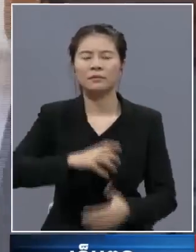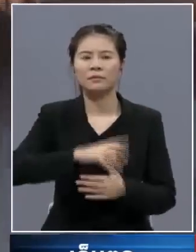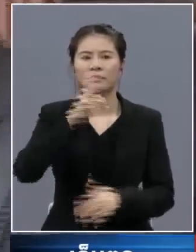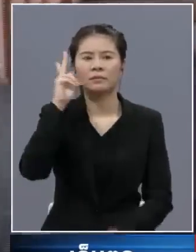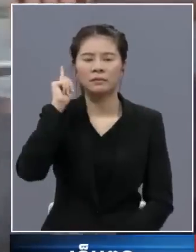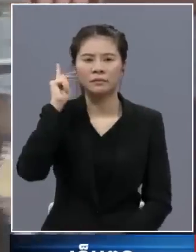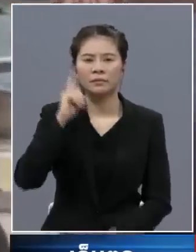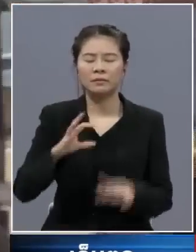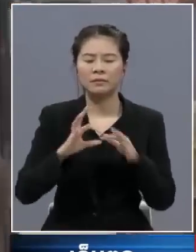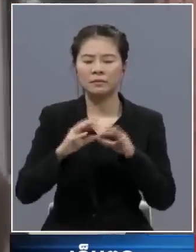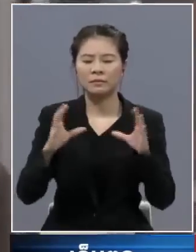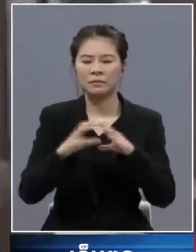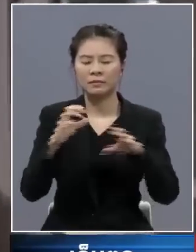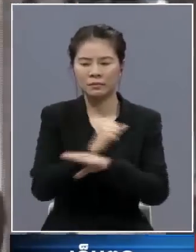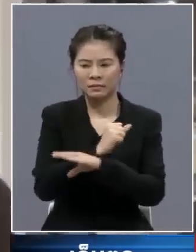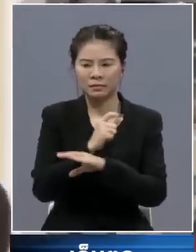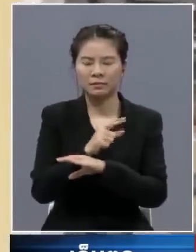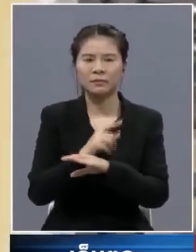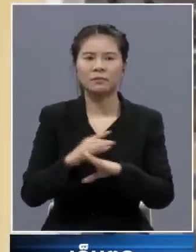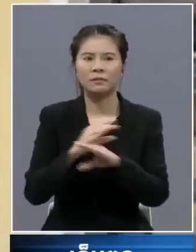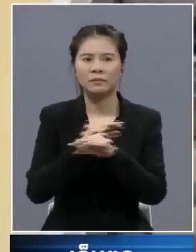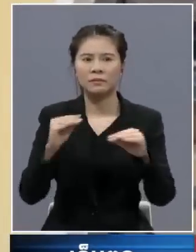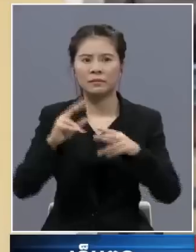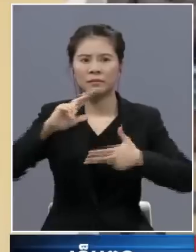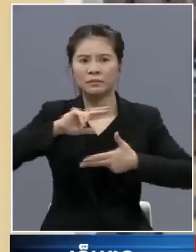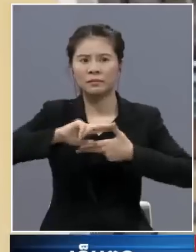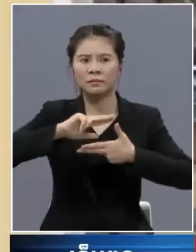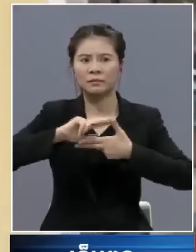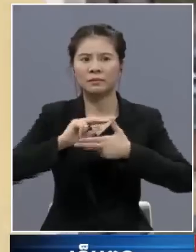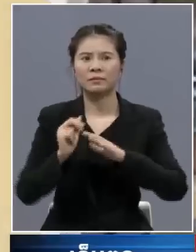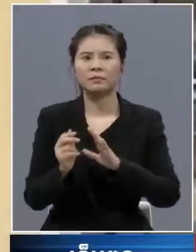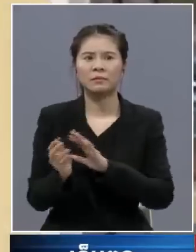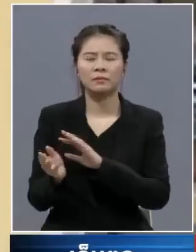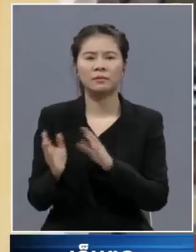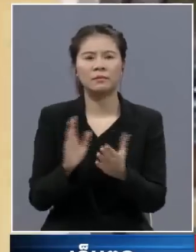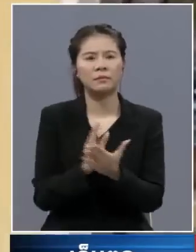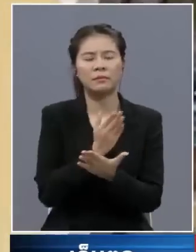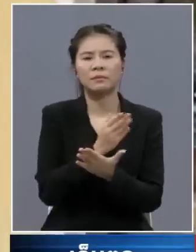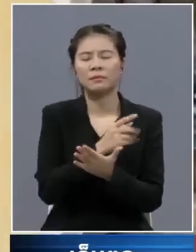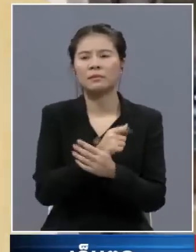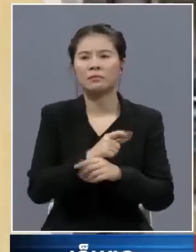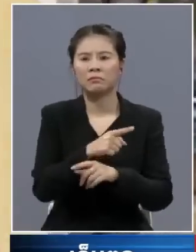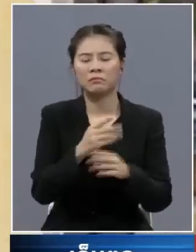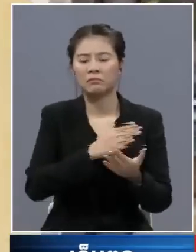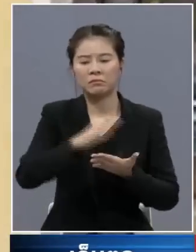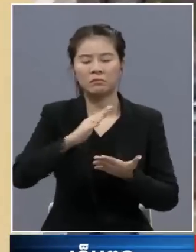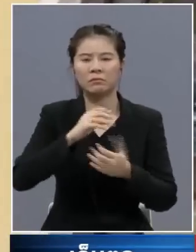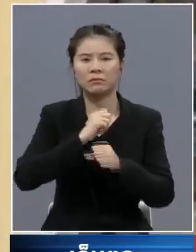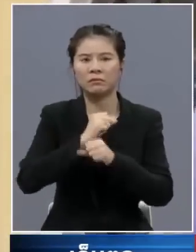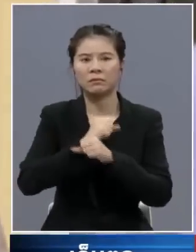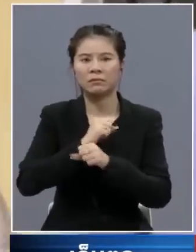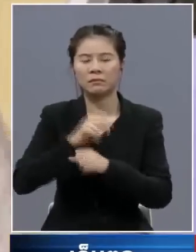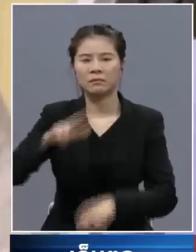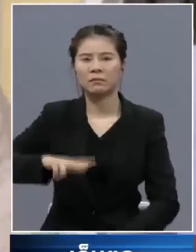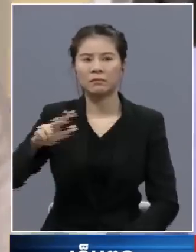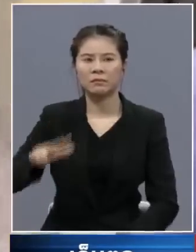างการเมืองแล้วก็จะยุบพรรคพลังประชารัฐและขนส.ส.ไปอยู่กับทางเพื่อไทยเมื่อวานนี้นักข่าวก็จี้ถามเรื่องนี้ตอนแรกก็ยิ้มอยู่หรอกนะ